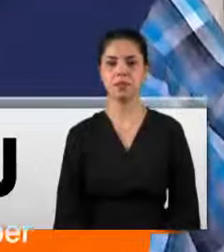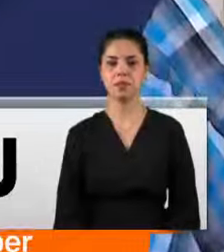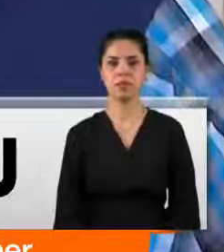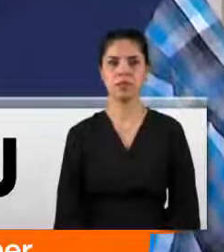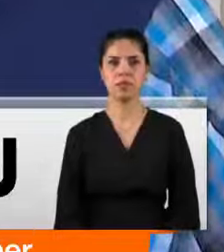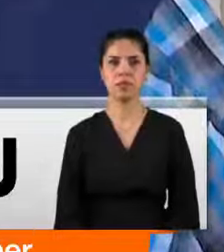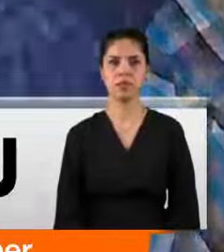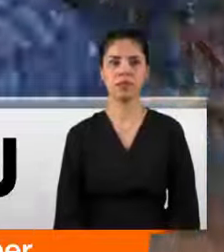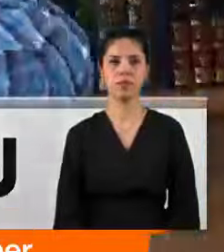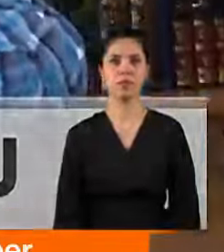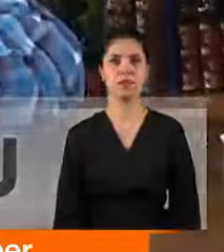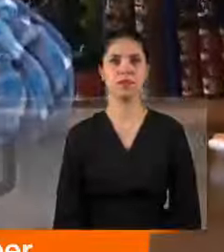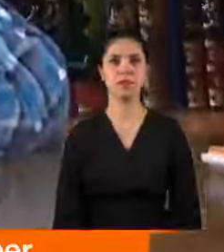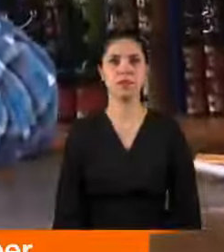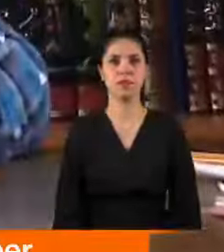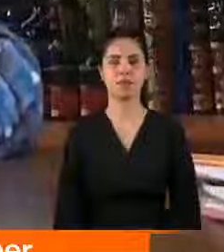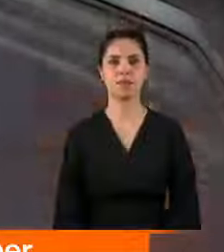serüvenin içerisine giriyor.